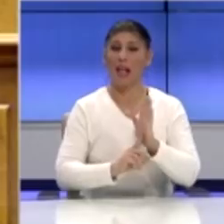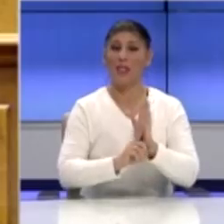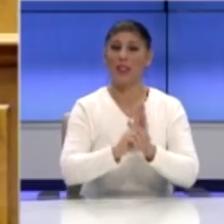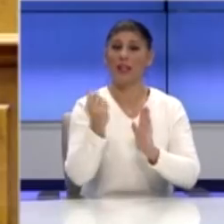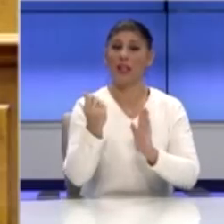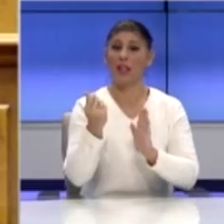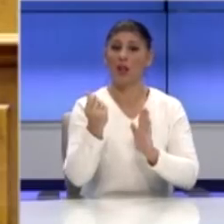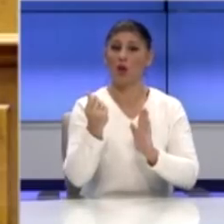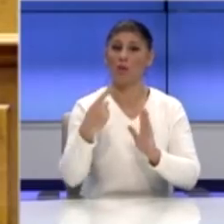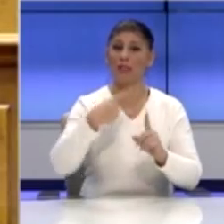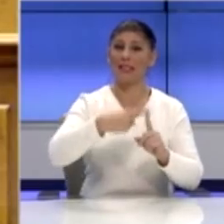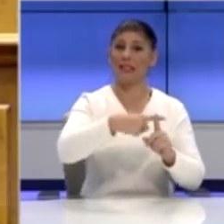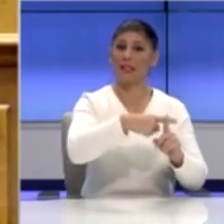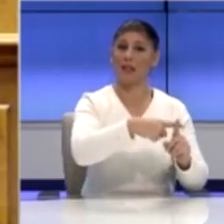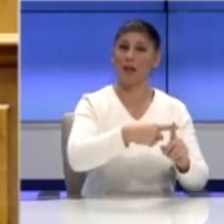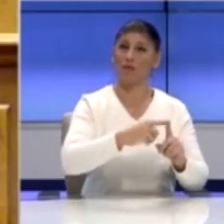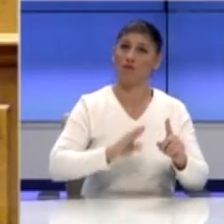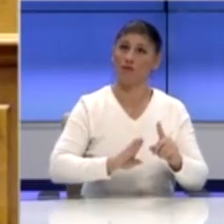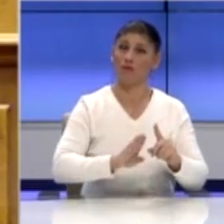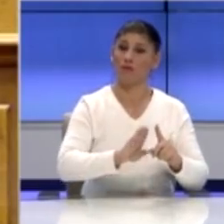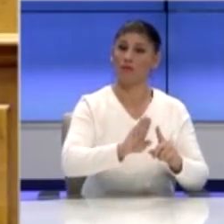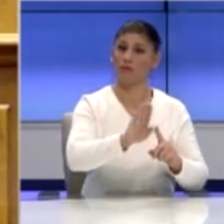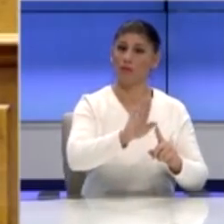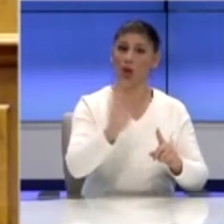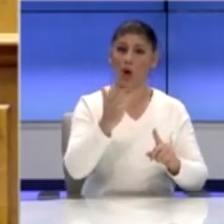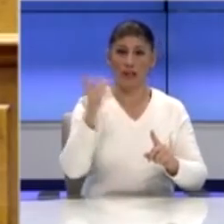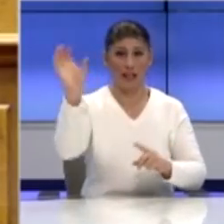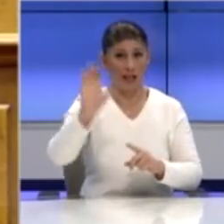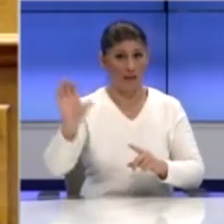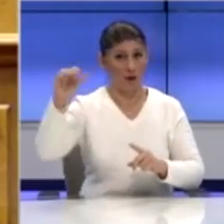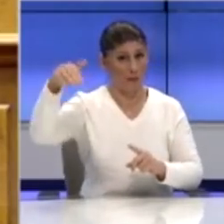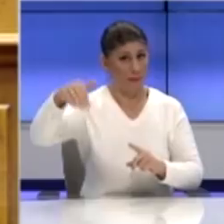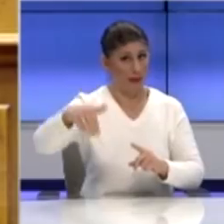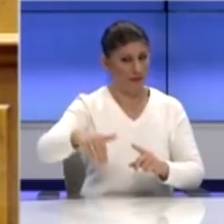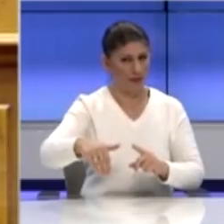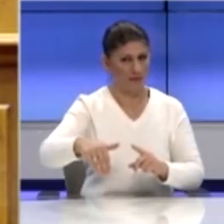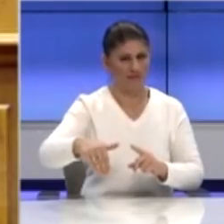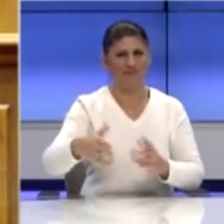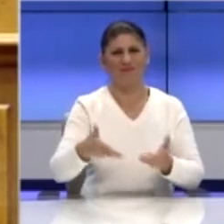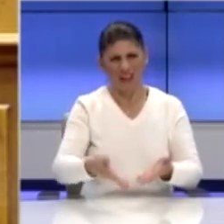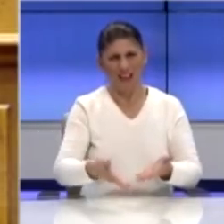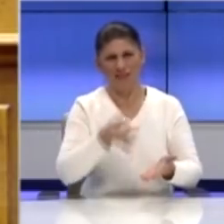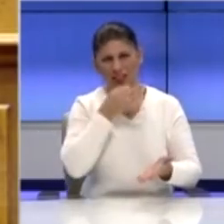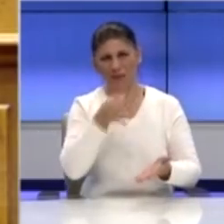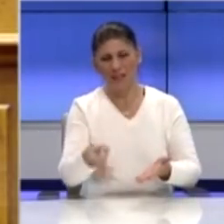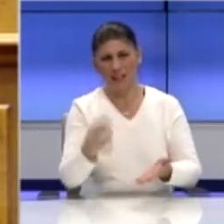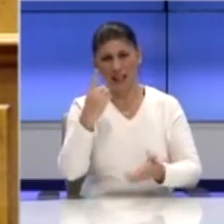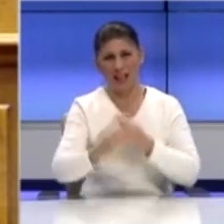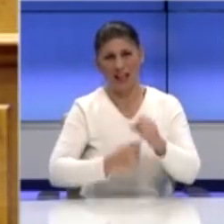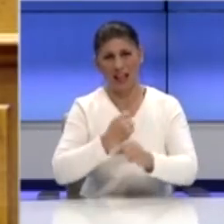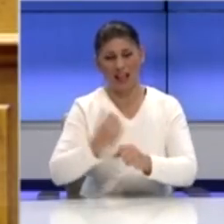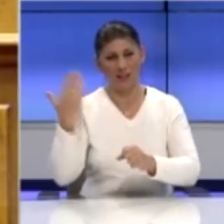δείκτης οικονομικής αισιοδοξίας συνεχώς ανεβαίνει όταν στην Ευρώπη πέφτει. Αυτά λέγατε ένα χρόνο